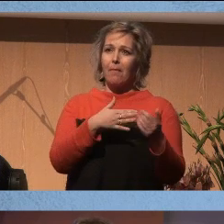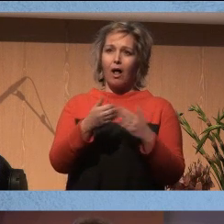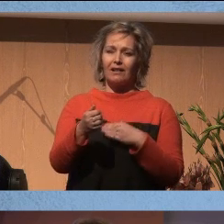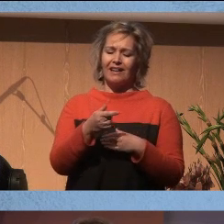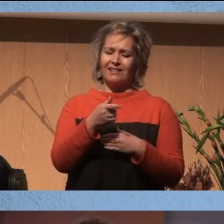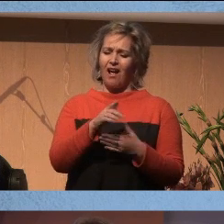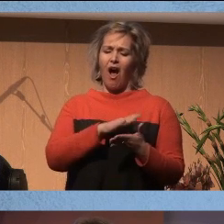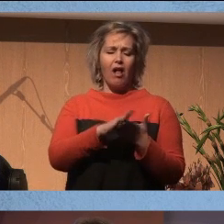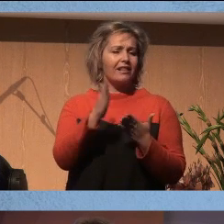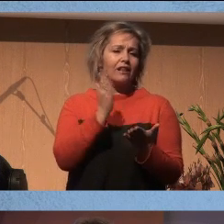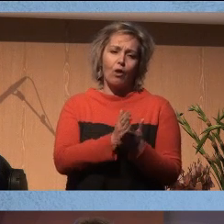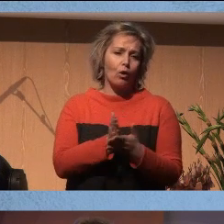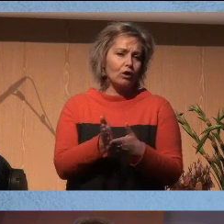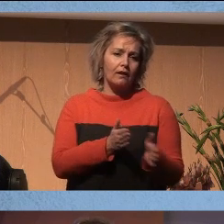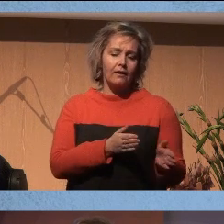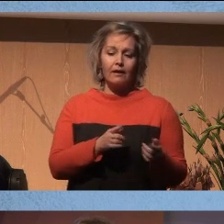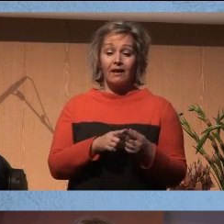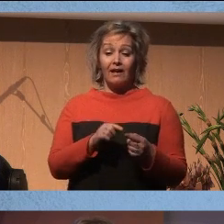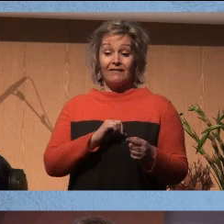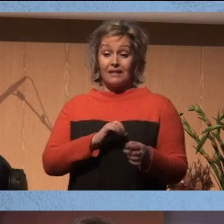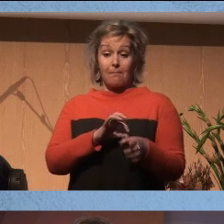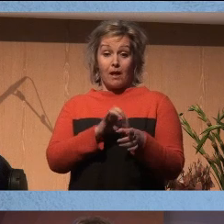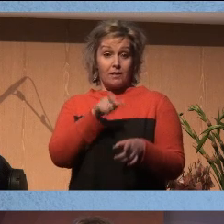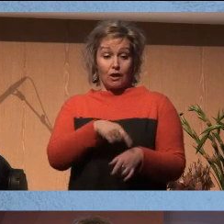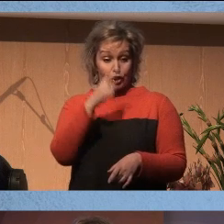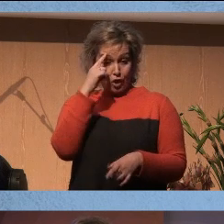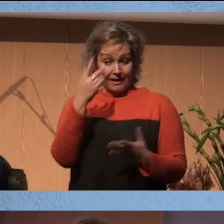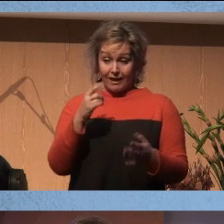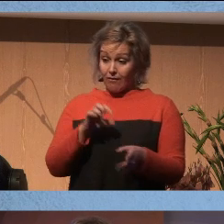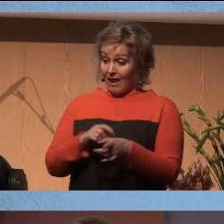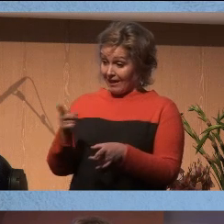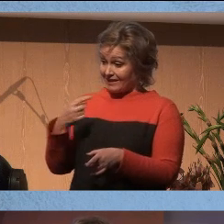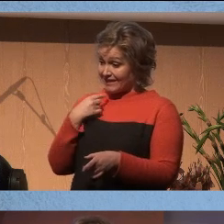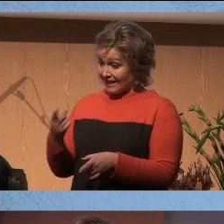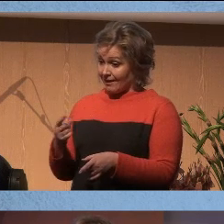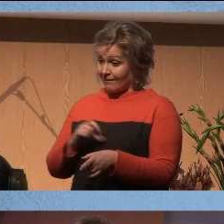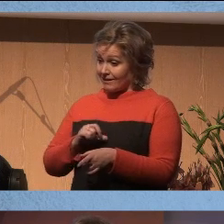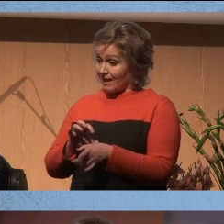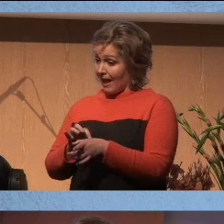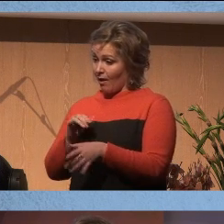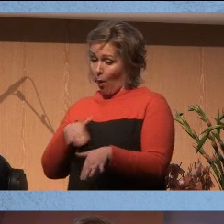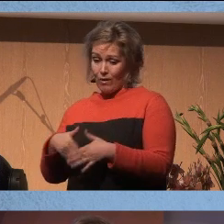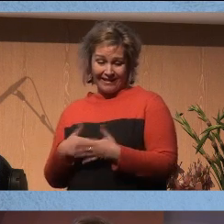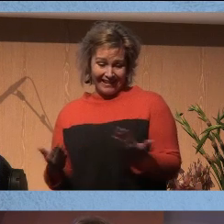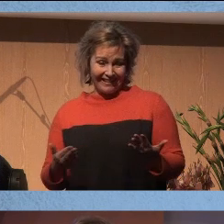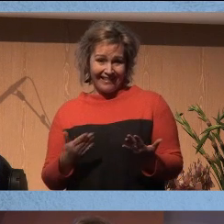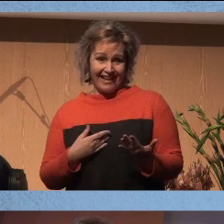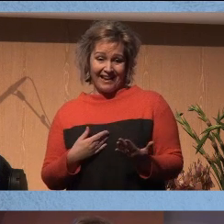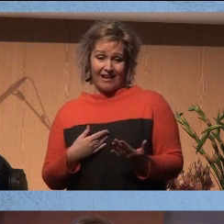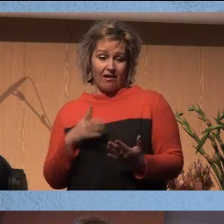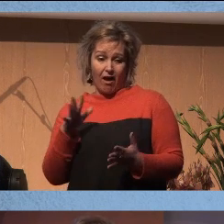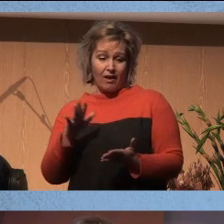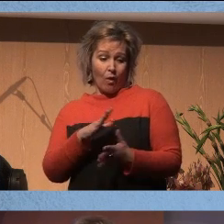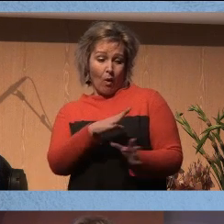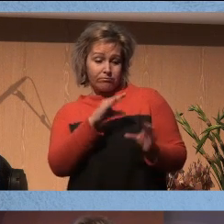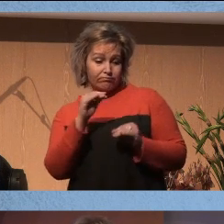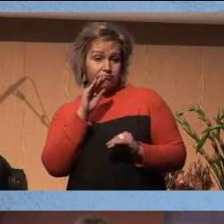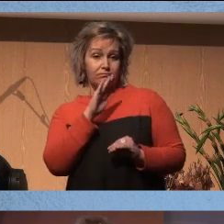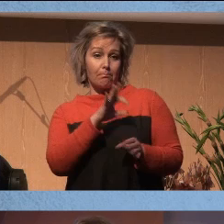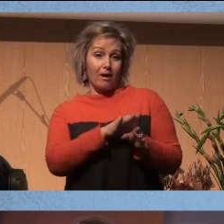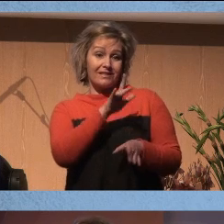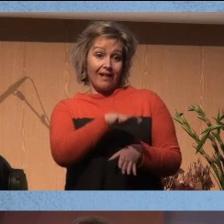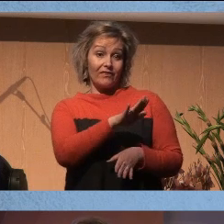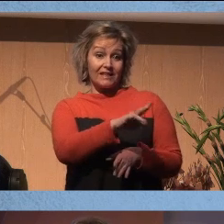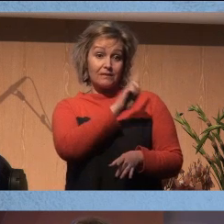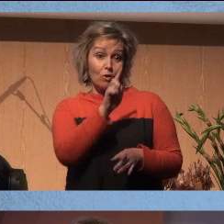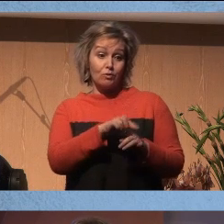behandlingar är aldrig nok. Hvis ikke patienten skjønner hva legen sier, eller hvis legen ikke orker eller evner å tolke pasientens